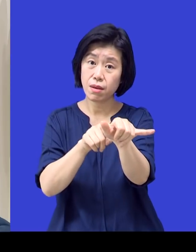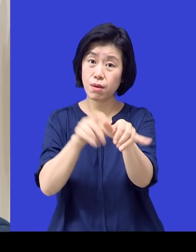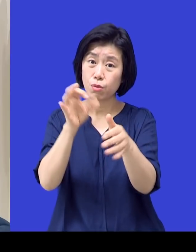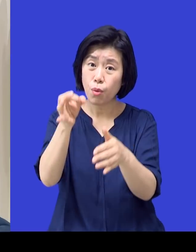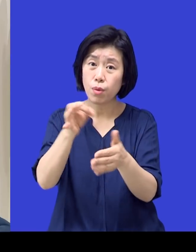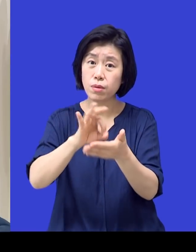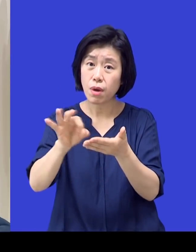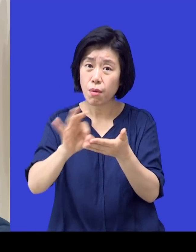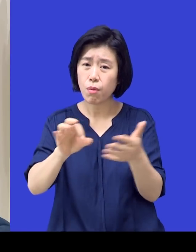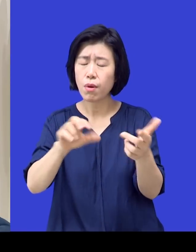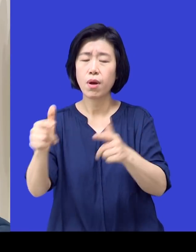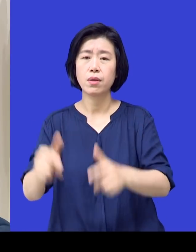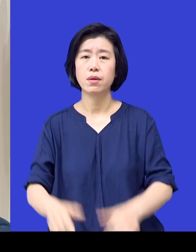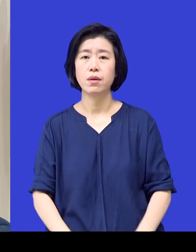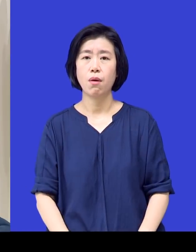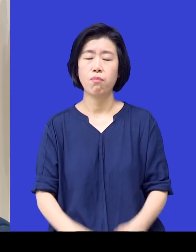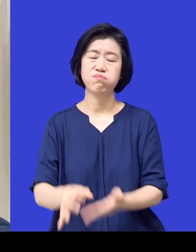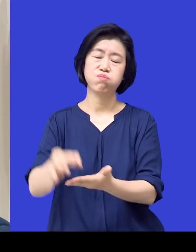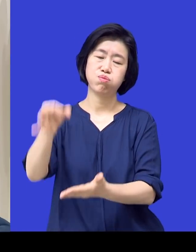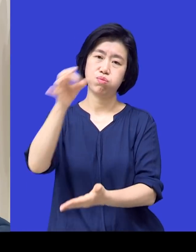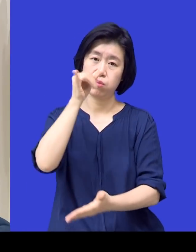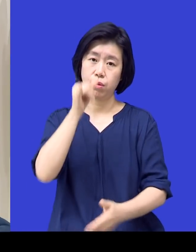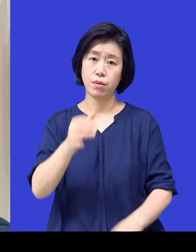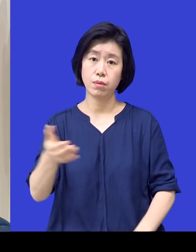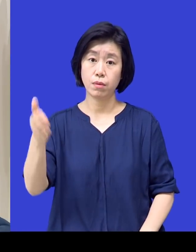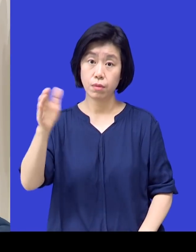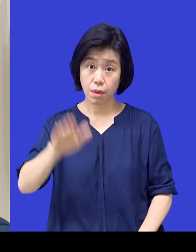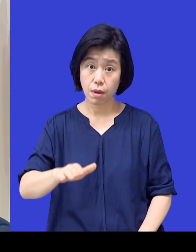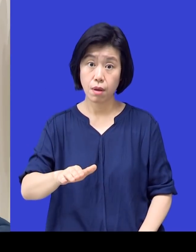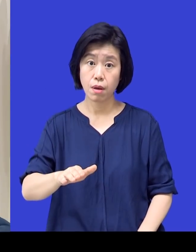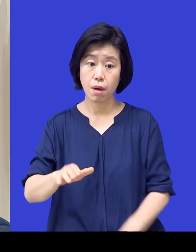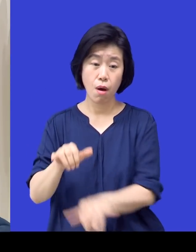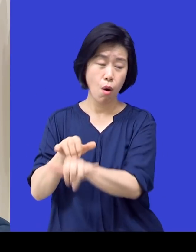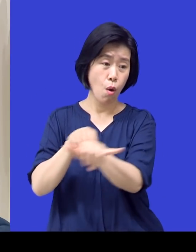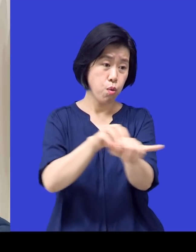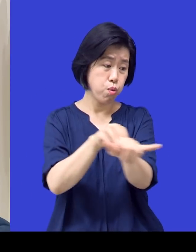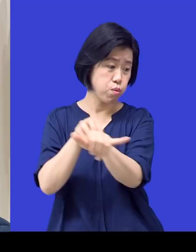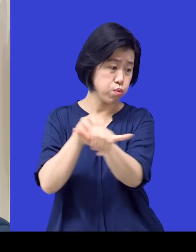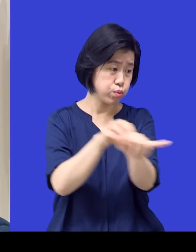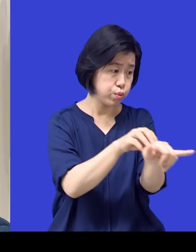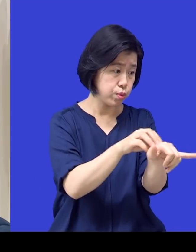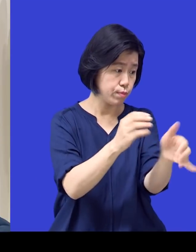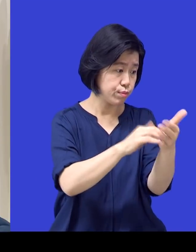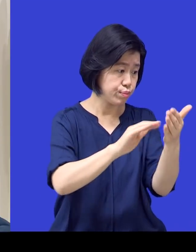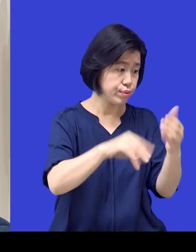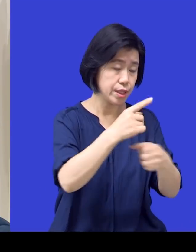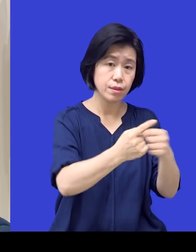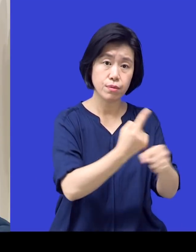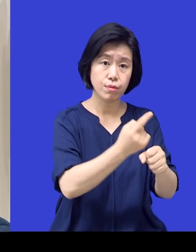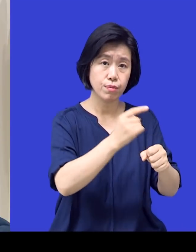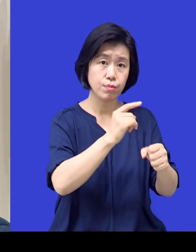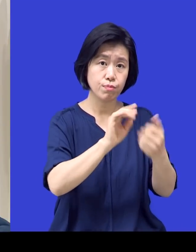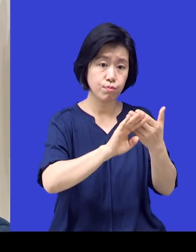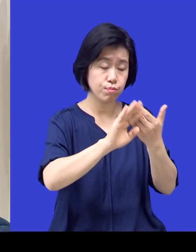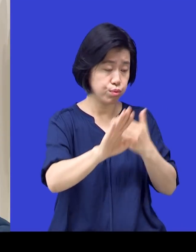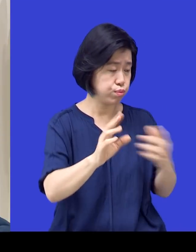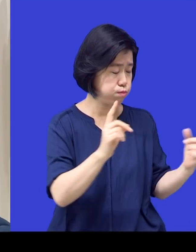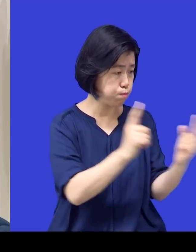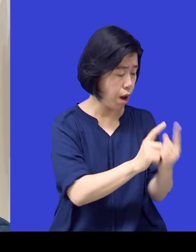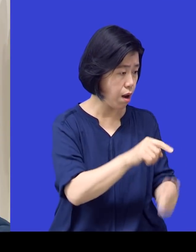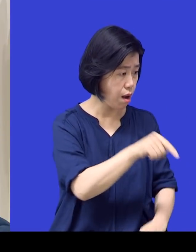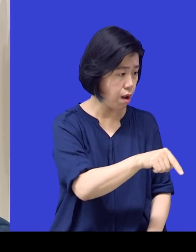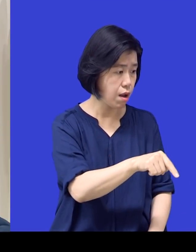근데 1년 후에 내가 만난 엔다카츠는 이거는 낳은 아이가 아니라 결과가 지금 완전히